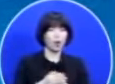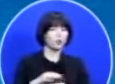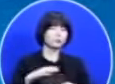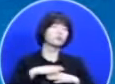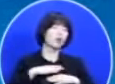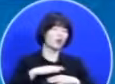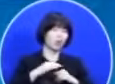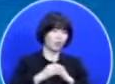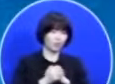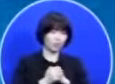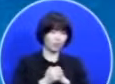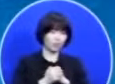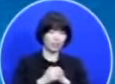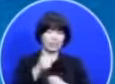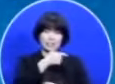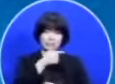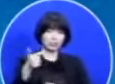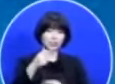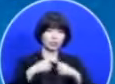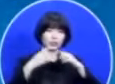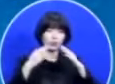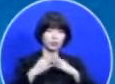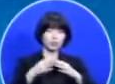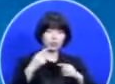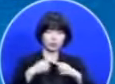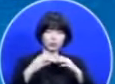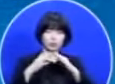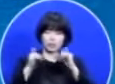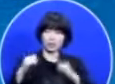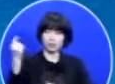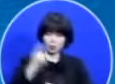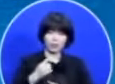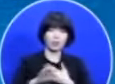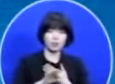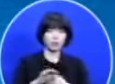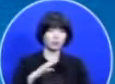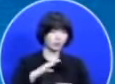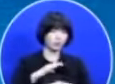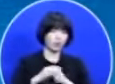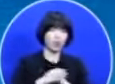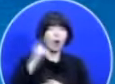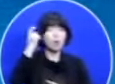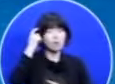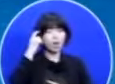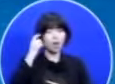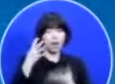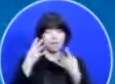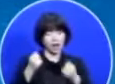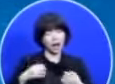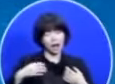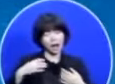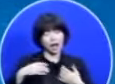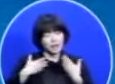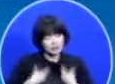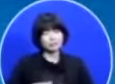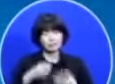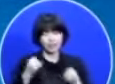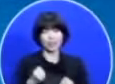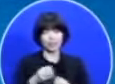때요 큰 교회에서 교인이 왔다 그러면 부서 때 지금은 왜 하도 실망을 많이 했기 때문에